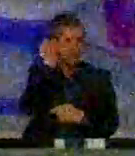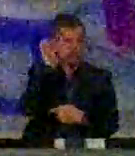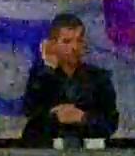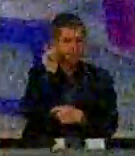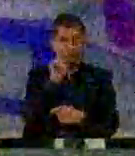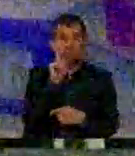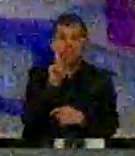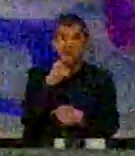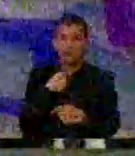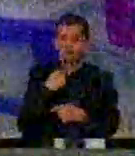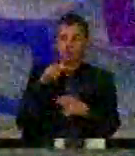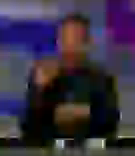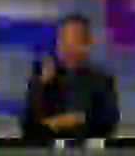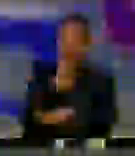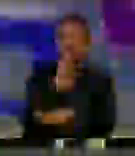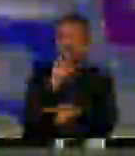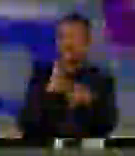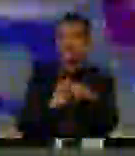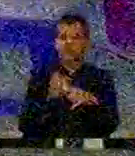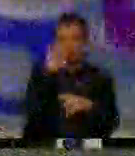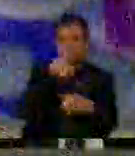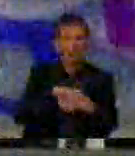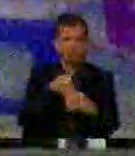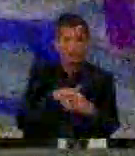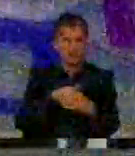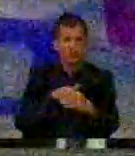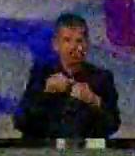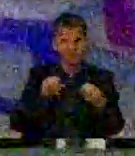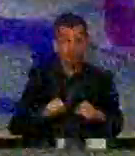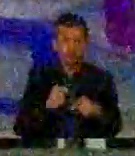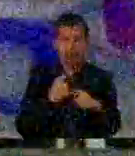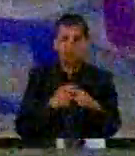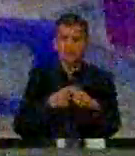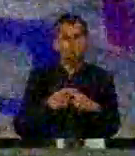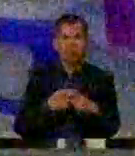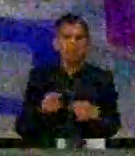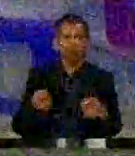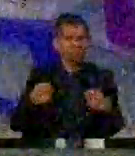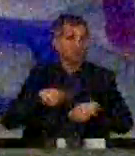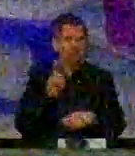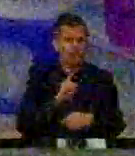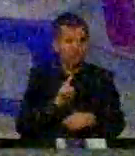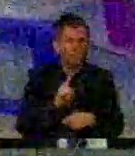jam njëra nga ato deputete dhe deputet që e kam votu këtë mandat qeverisës dhe si jam as pak pishman që e kam votu.